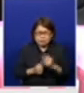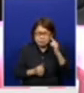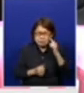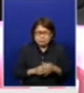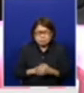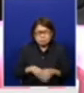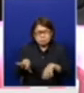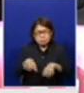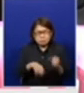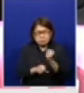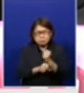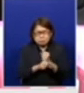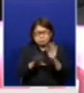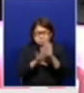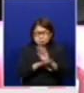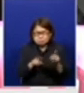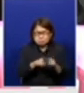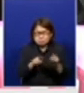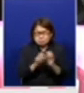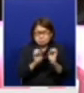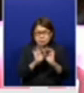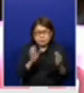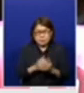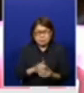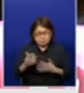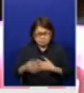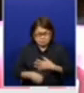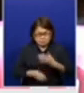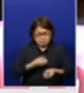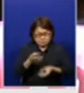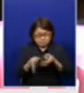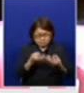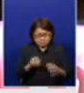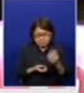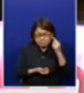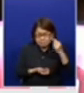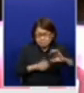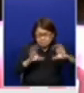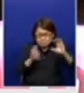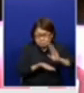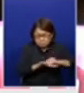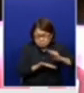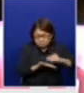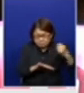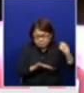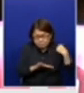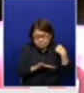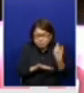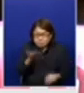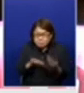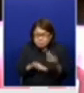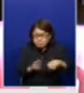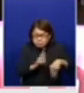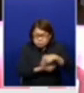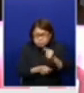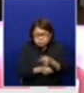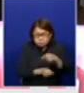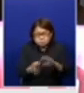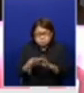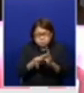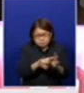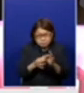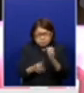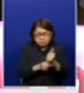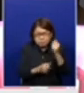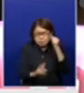รมก็หวังว่าในสิ่งที่ได้อภิปรายไปจะเป็นประโยชน์และนำใช้ในได้บางประเด็นเพื่อความเป้าหมายมุ่งหวังเดียวกันครับคือประเทศไท